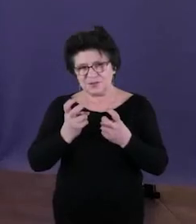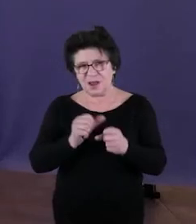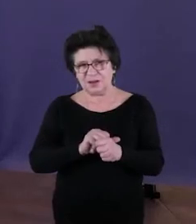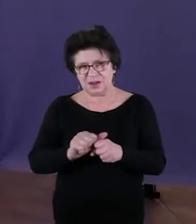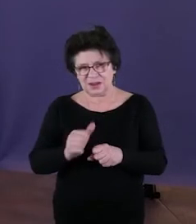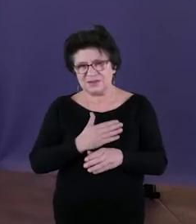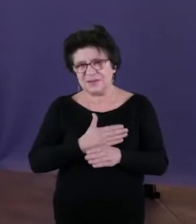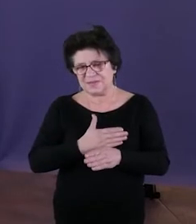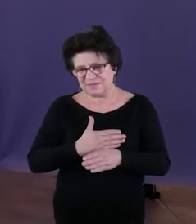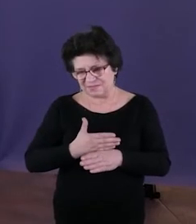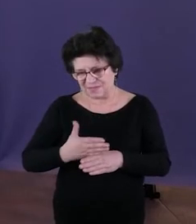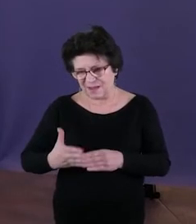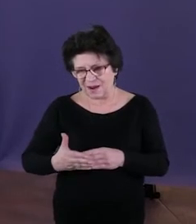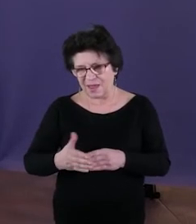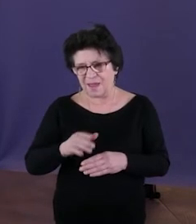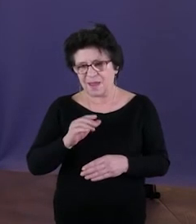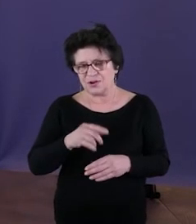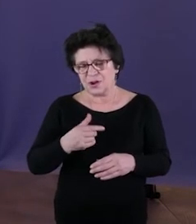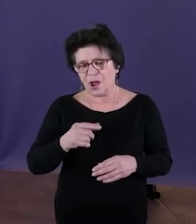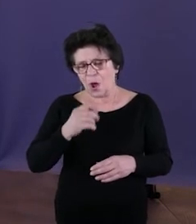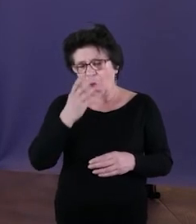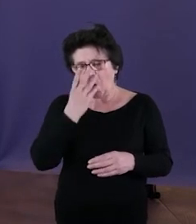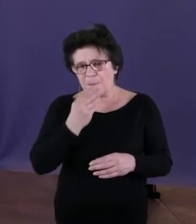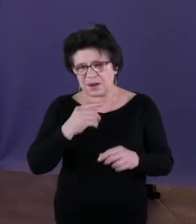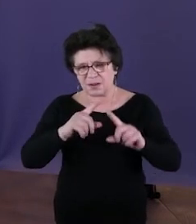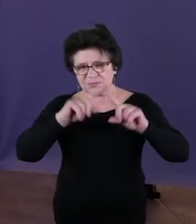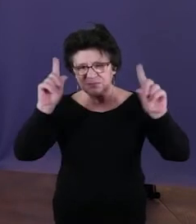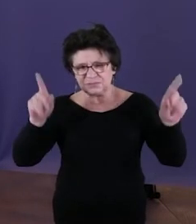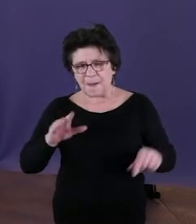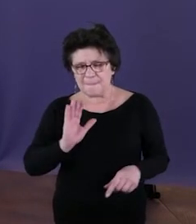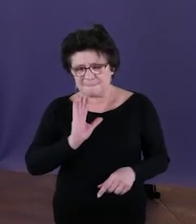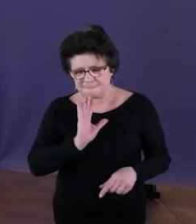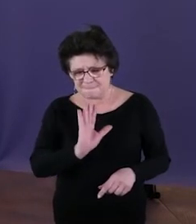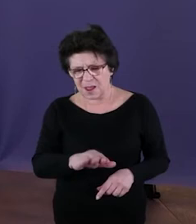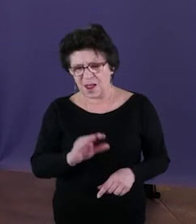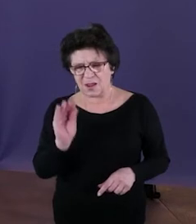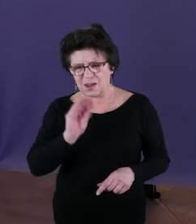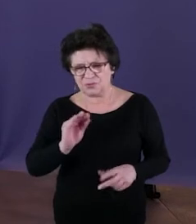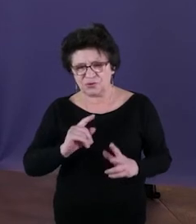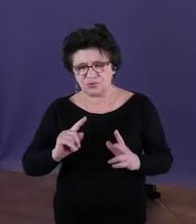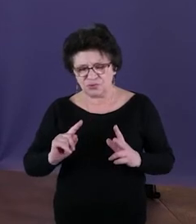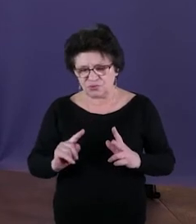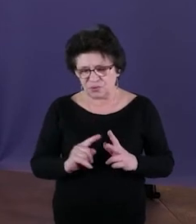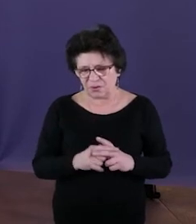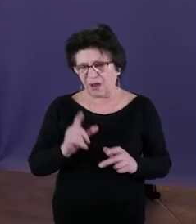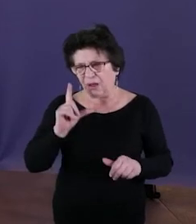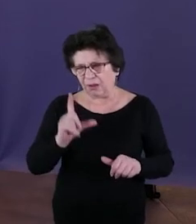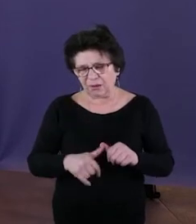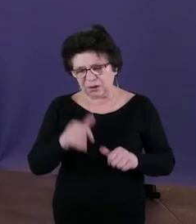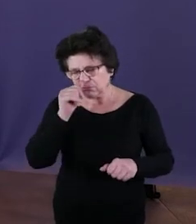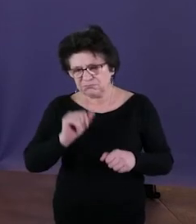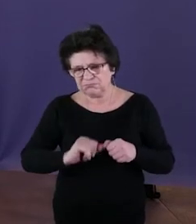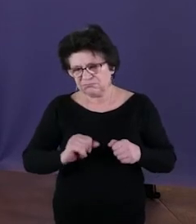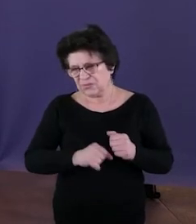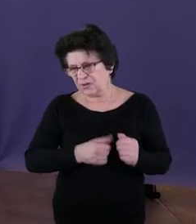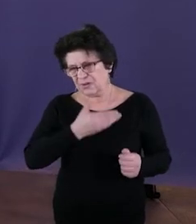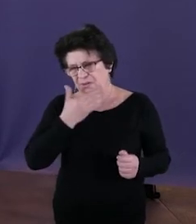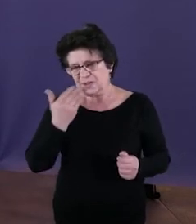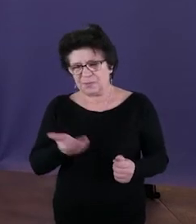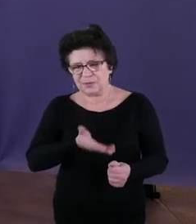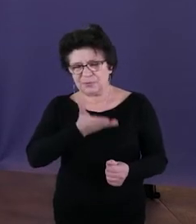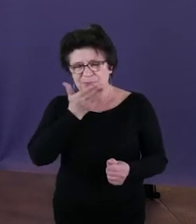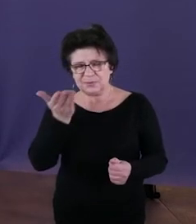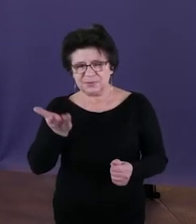niczym nie mogą tego znaleźć i dotarły panie do tej gazety z i czytały te artykuły ten